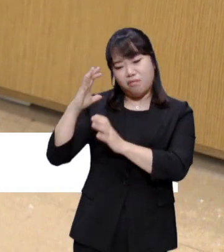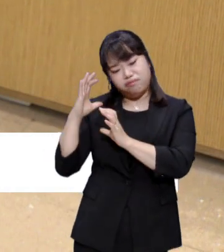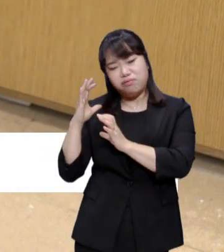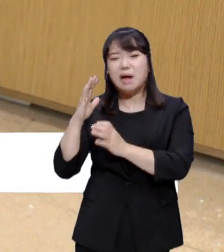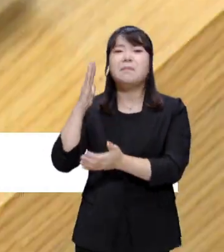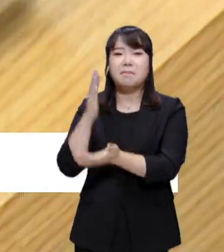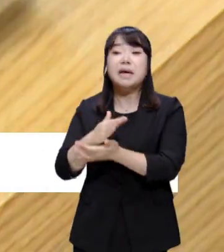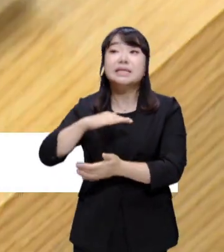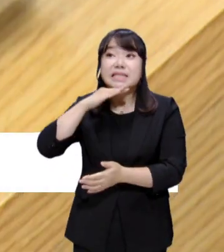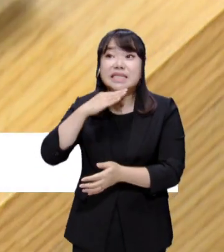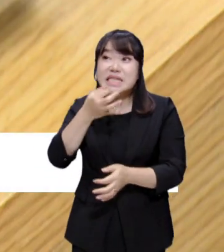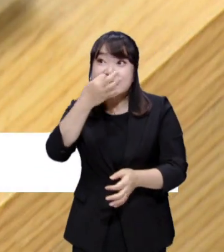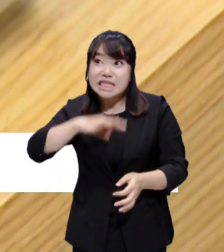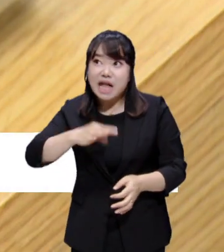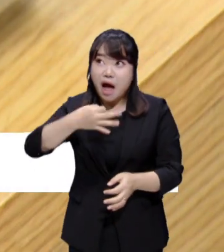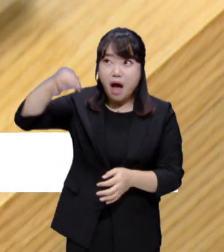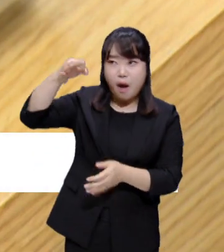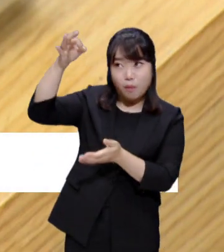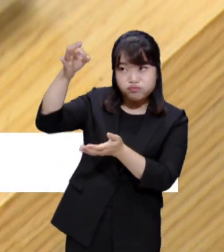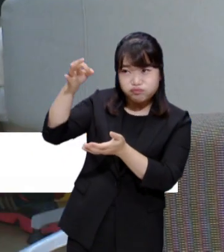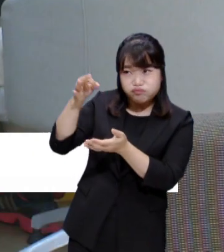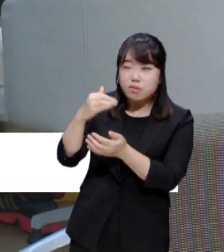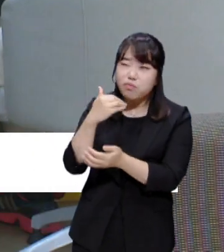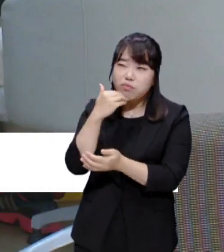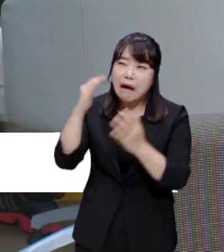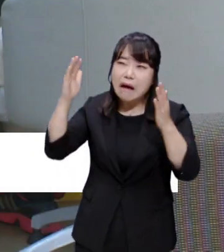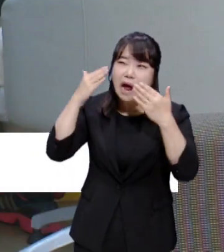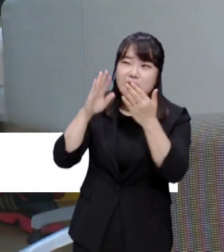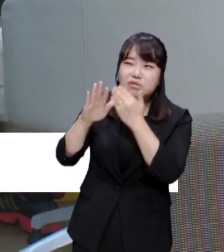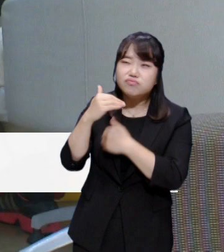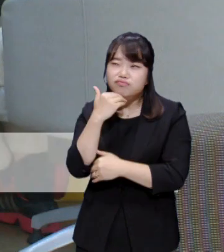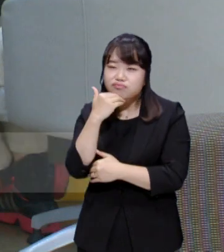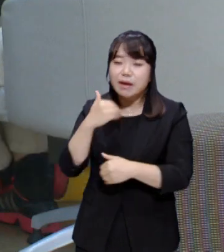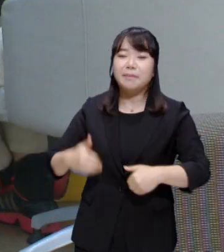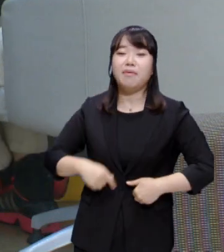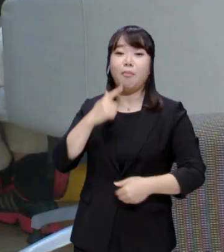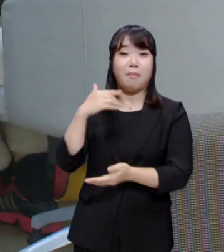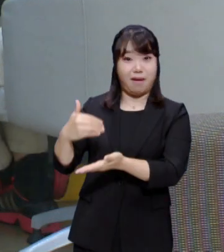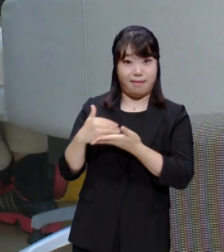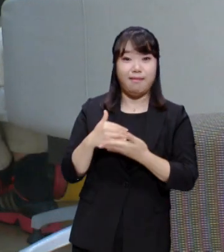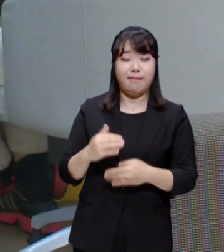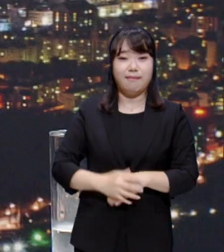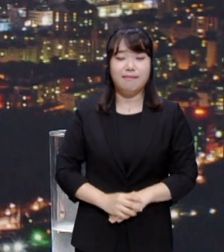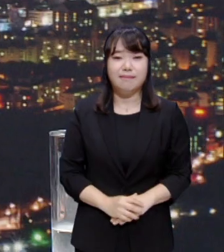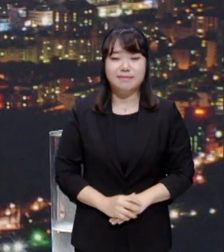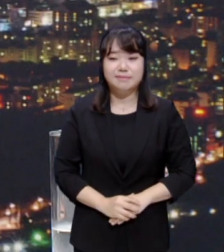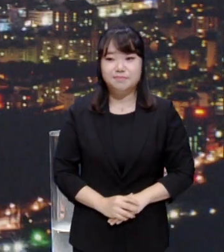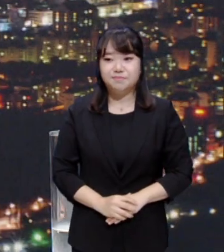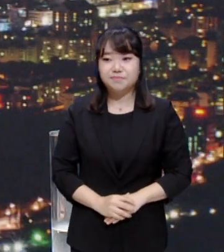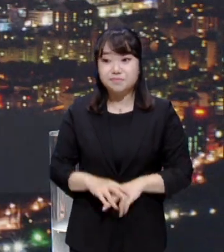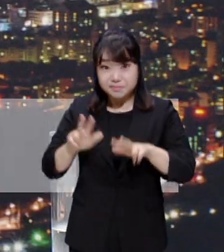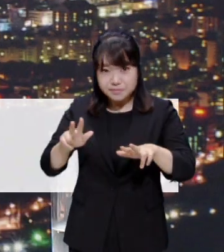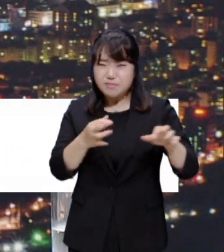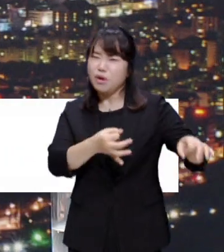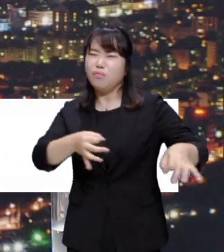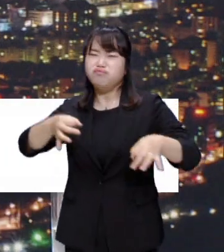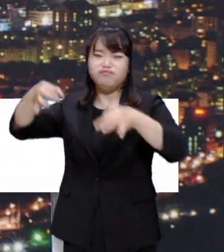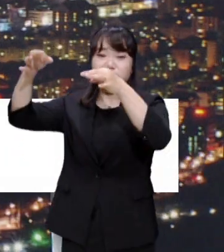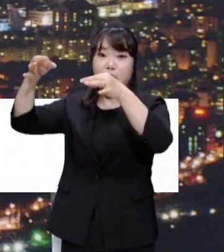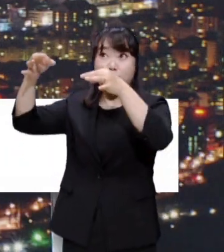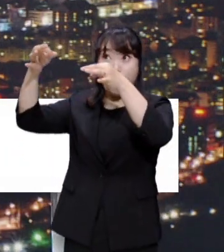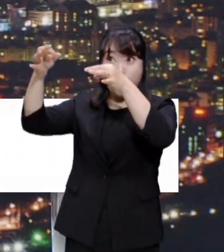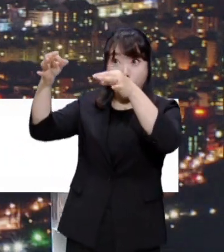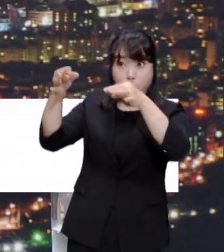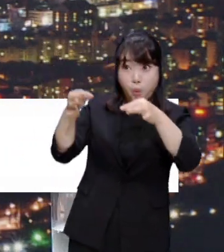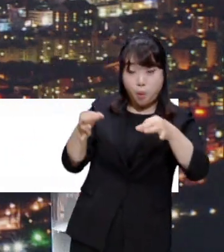금리가 조정되는 걸 지켜보면서 올 가을 이후까지 기다려야 한다는 겁니다. 인플레이션이 잡히면 다행인데 안